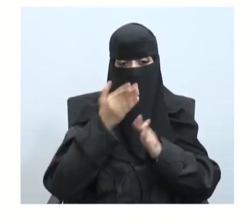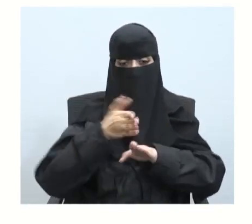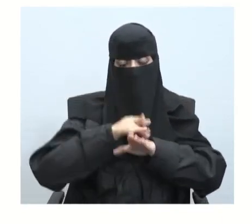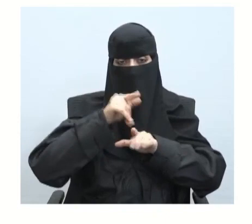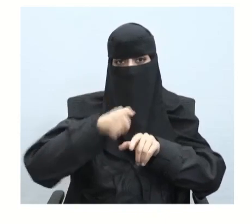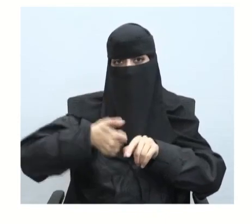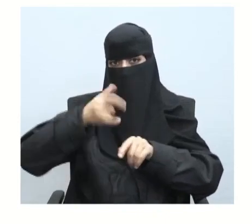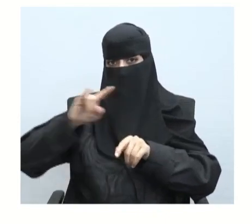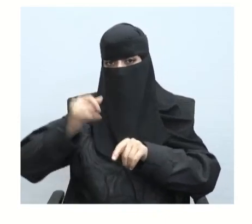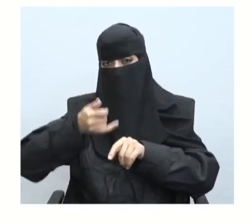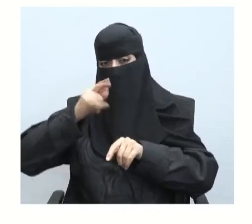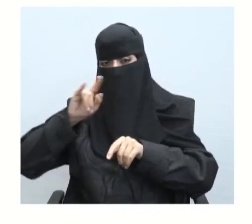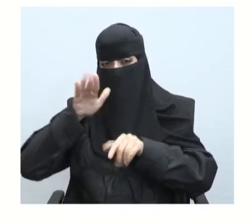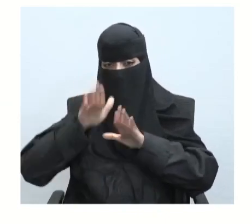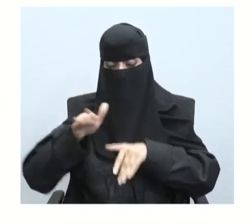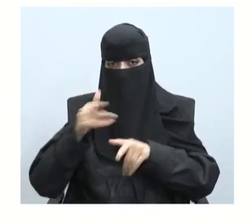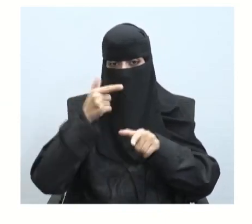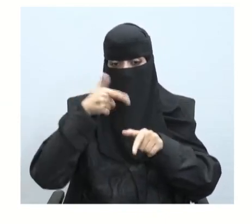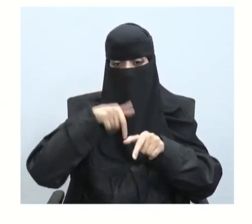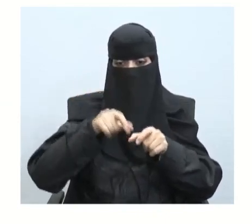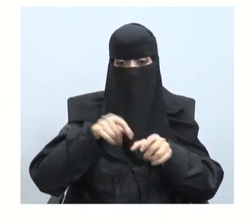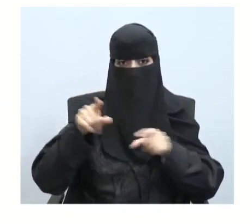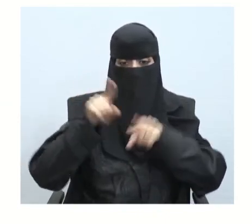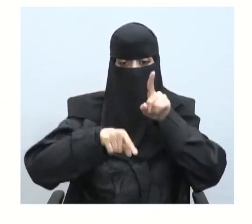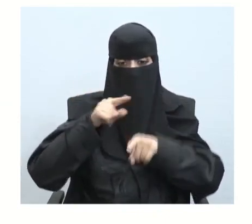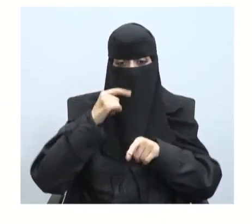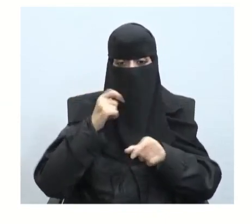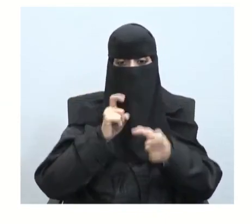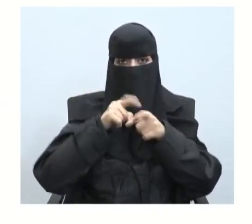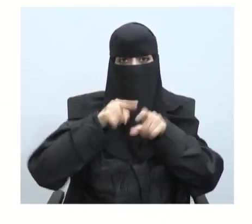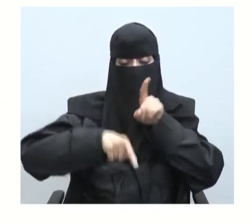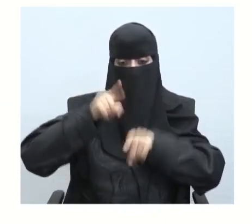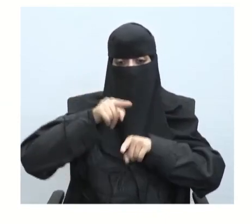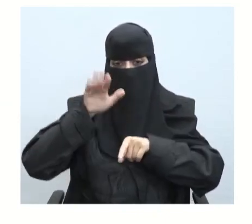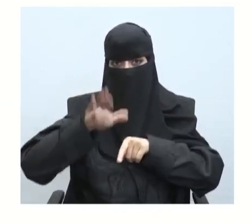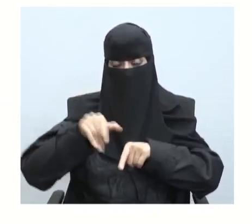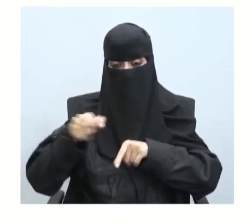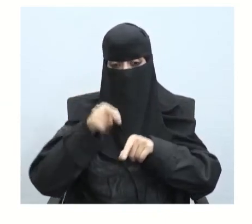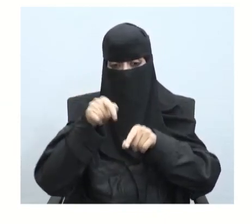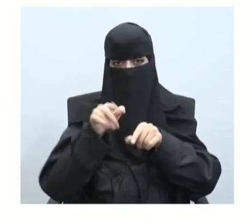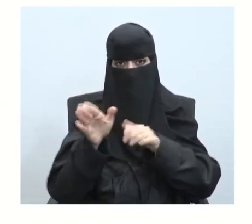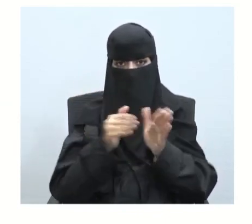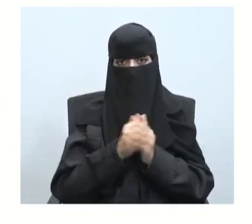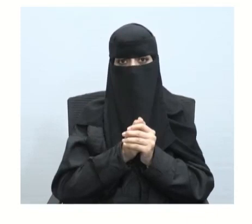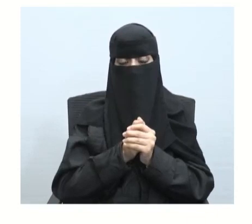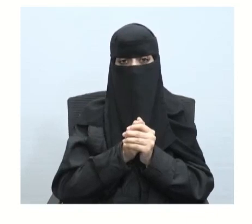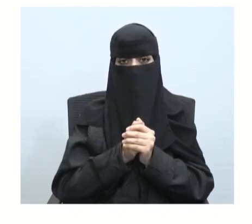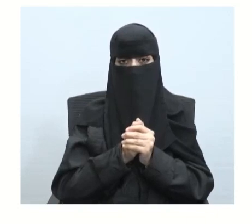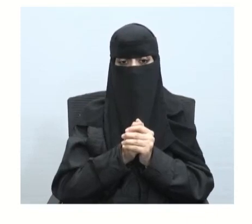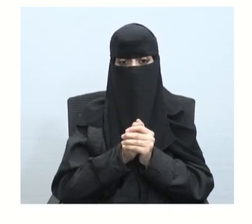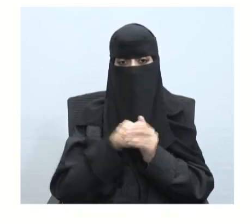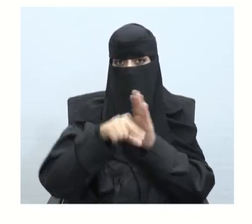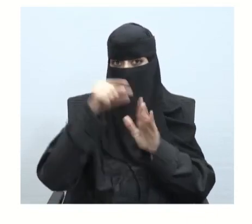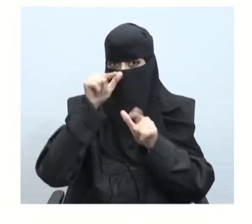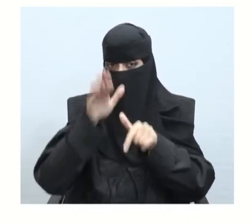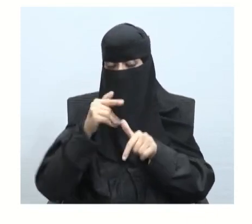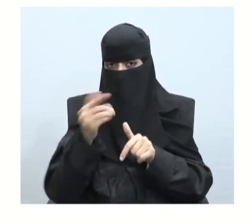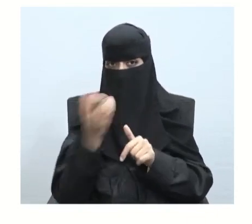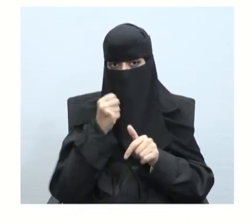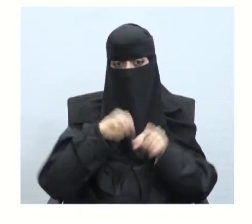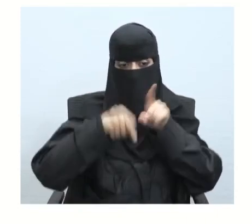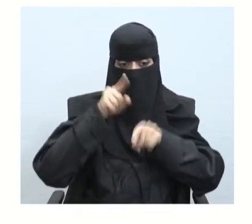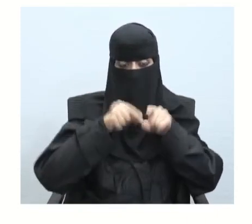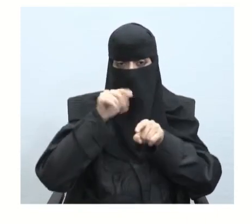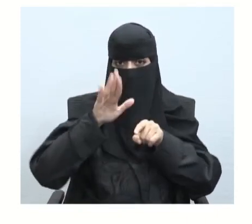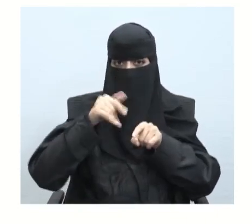الالات ومن ناحيه ايضا المقارنه بالنسبه للمقارنه في تلك في تلك او في ذلك الدرس اخذنا